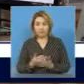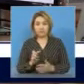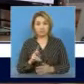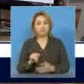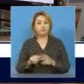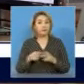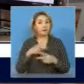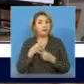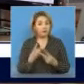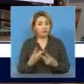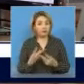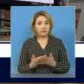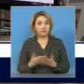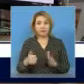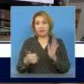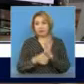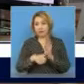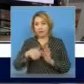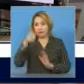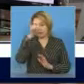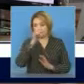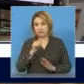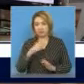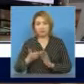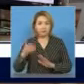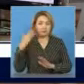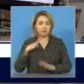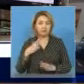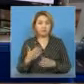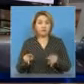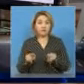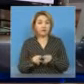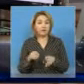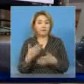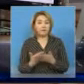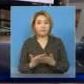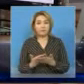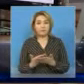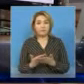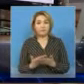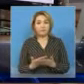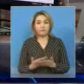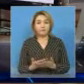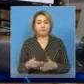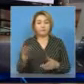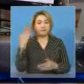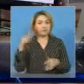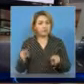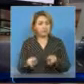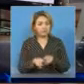көрген болатымыз. Былтырғымыз Алтаймен осы күнге салыстырғанда биылдың жаңа ылғал түсу жаңа былтырмен